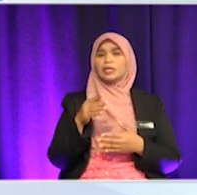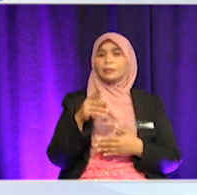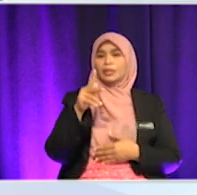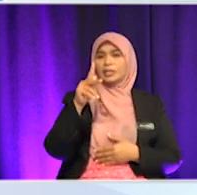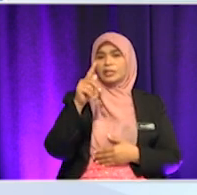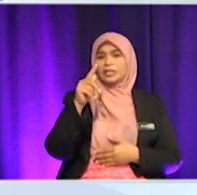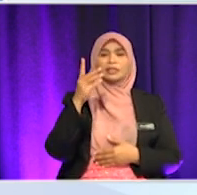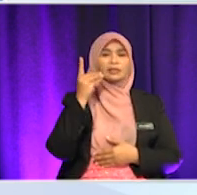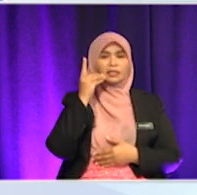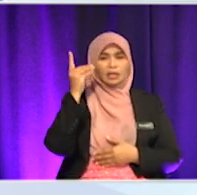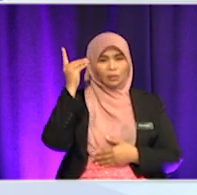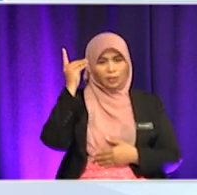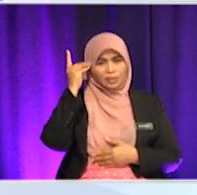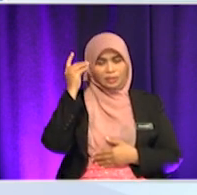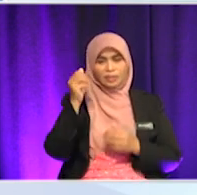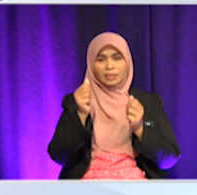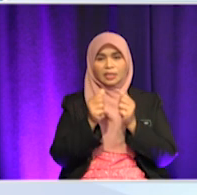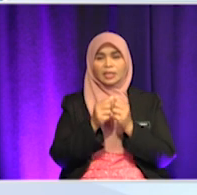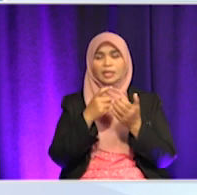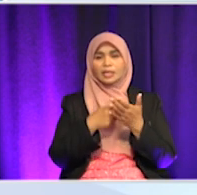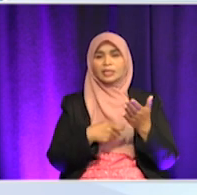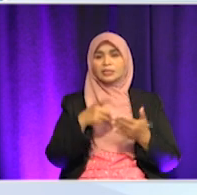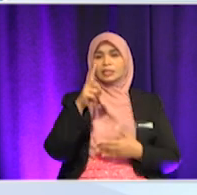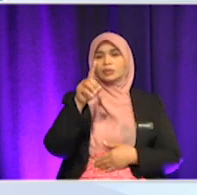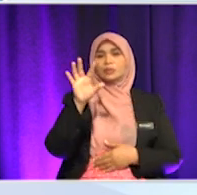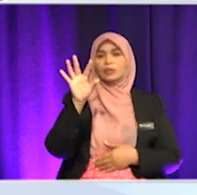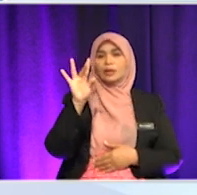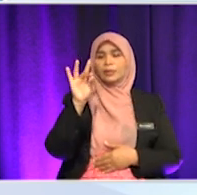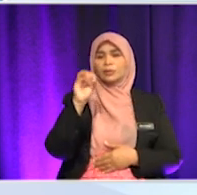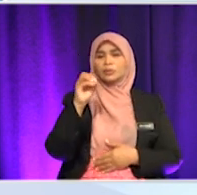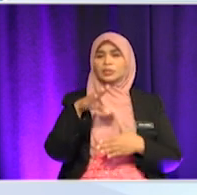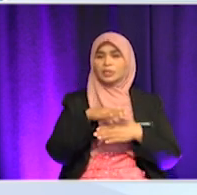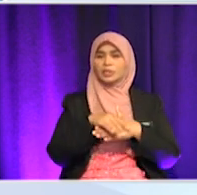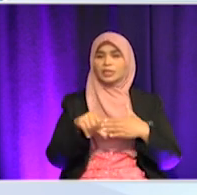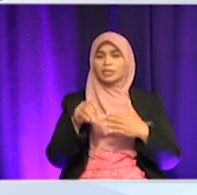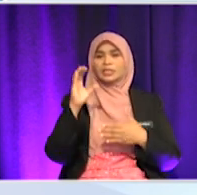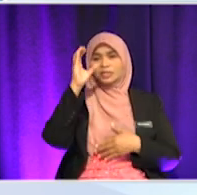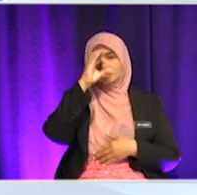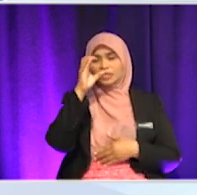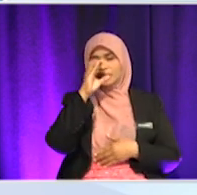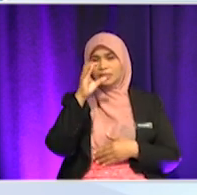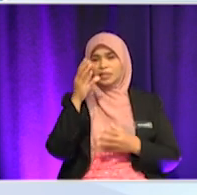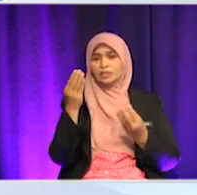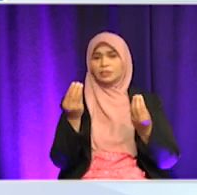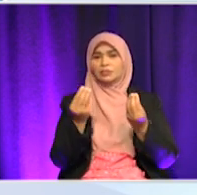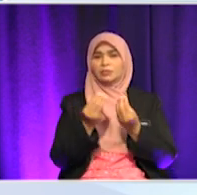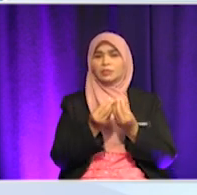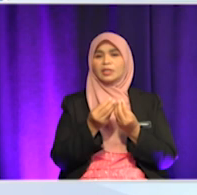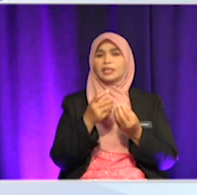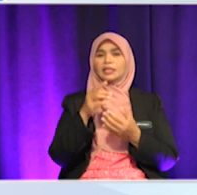harga RM180. Cari bilangan tiket dewasa yang dibeli oleh Encik